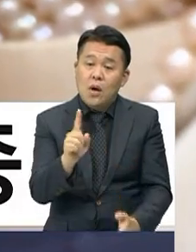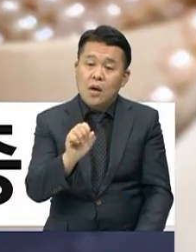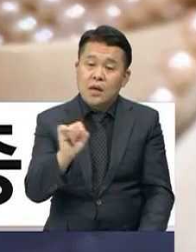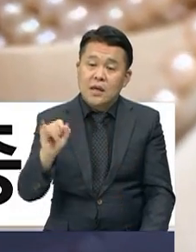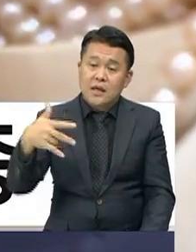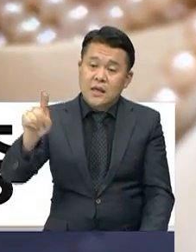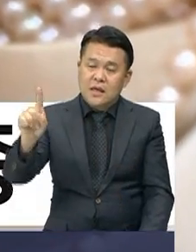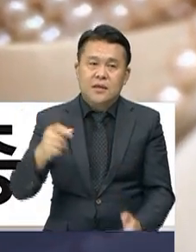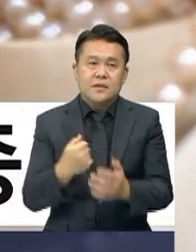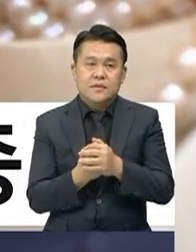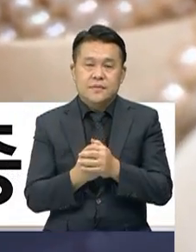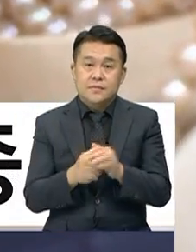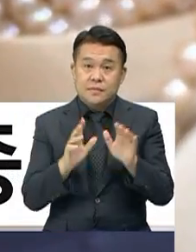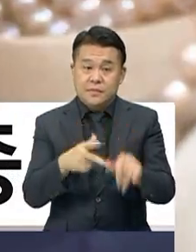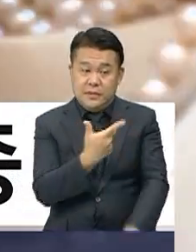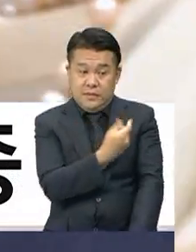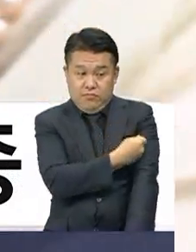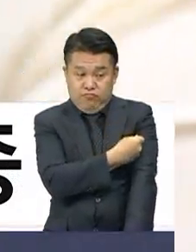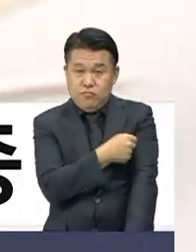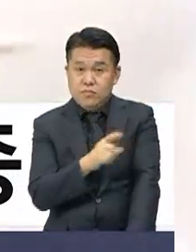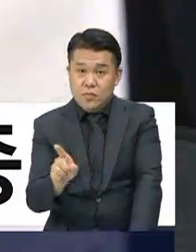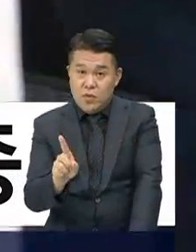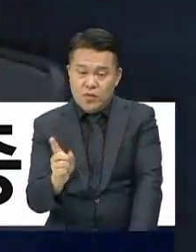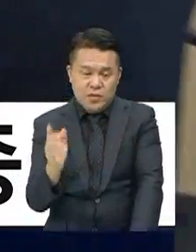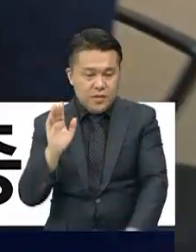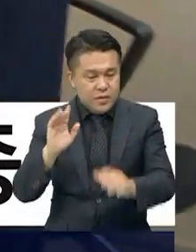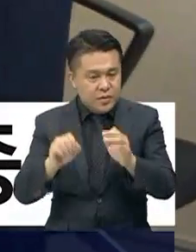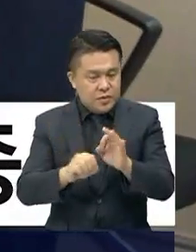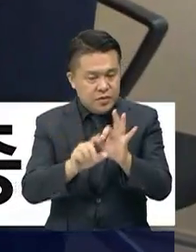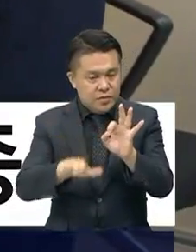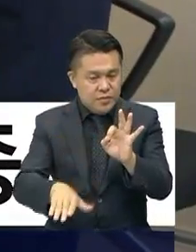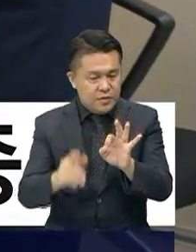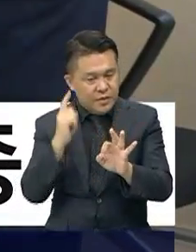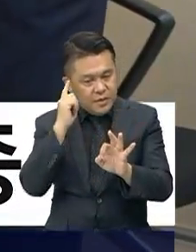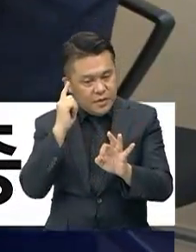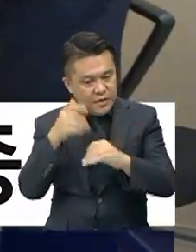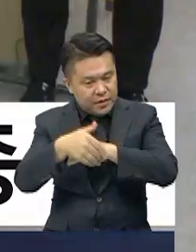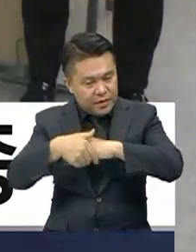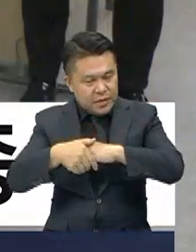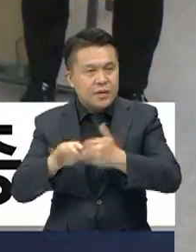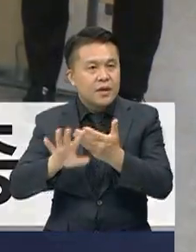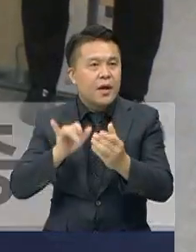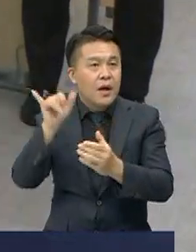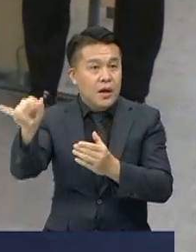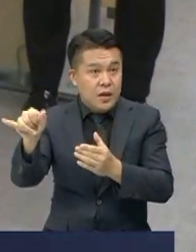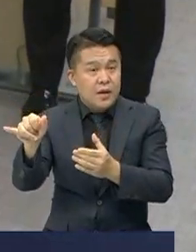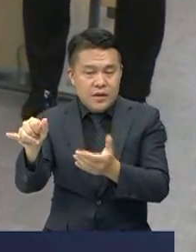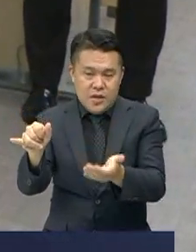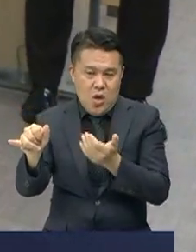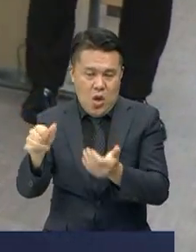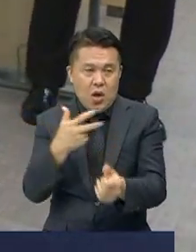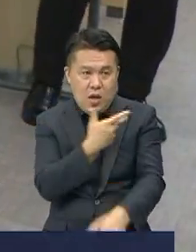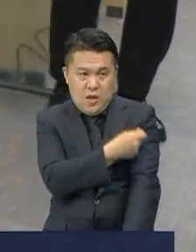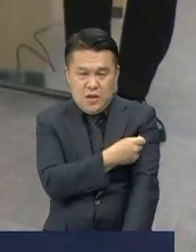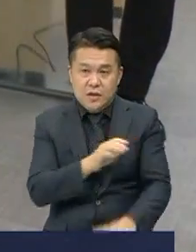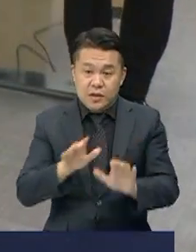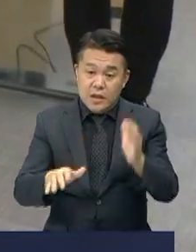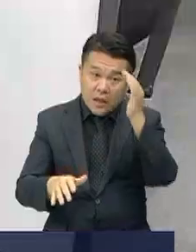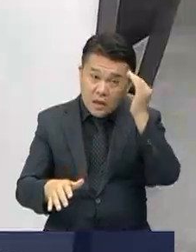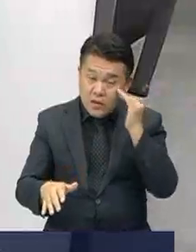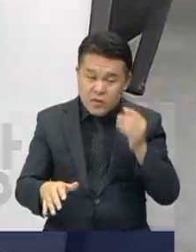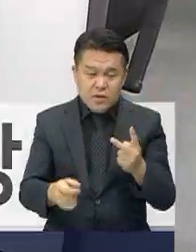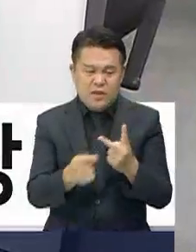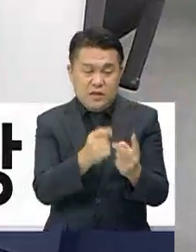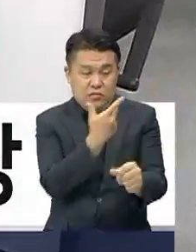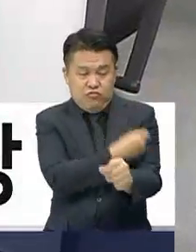백신입니다. 이번 부스터샷 접종은 이달 말 예정된 해외 순방을 위해 이루어졌습니다. 현재 국내에서는